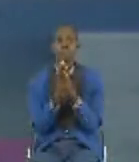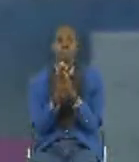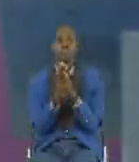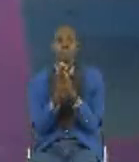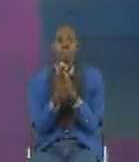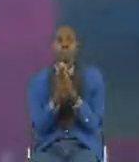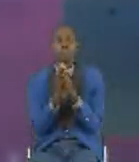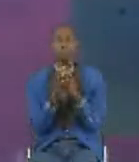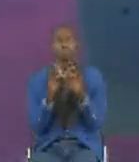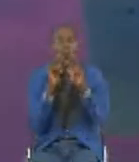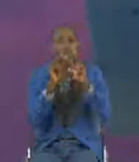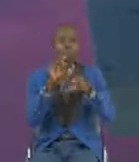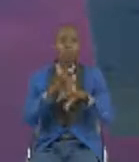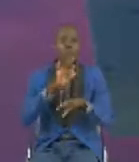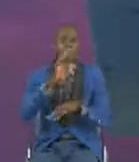Regardez le passé.